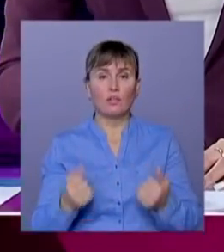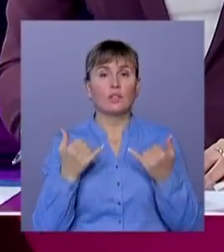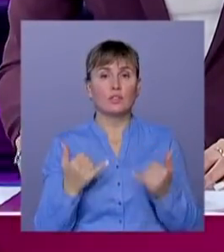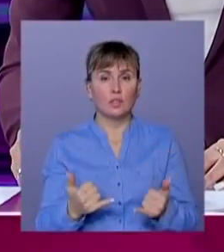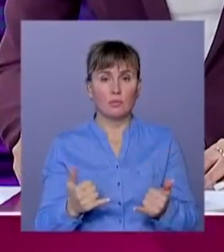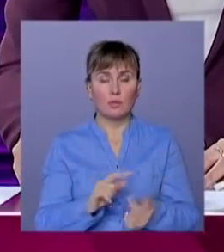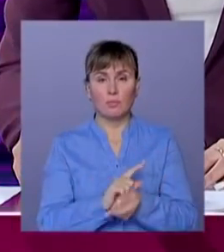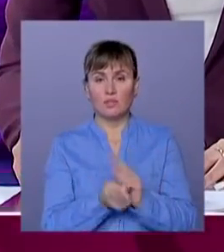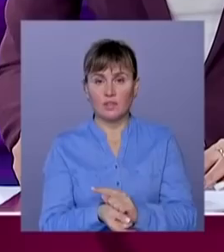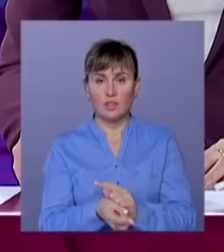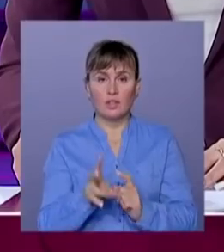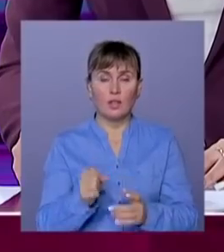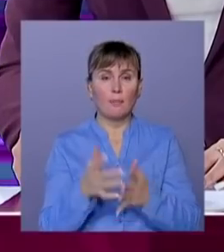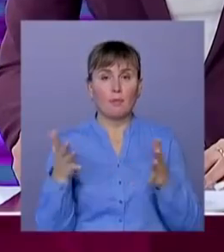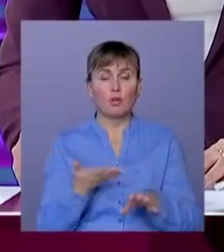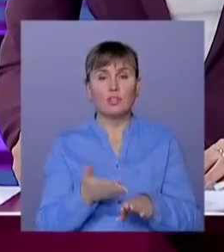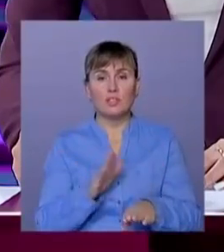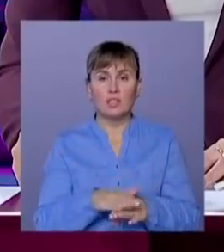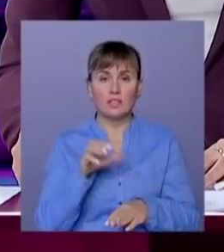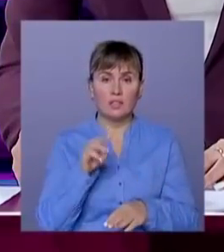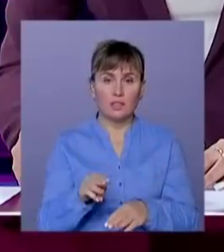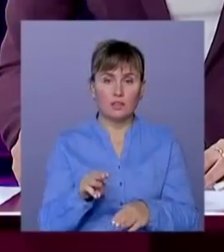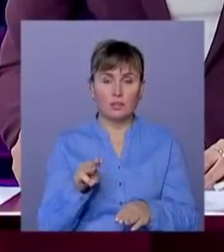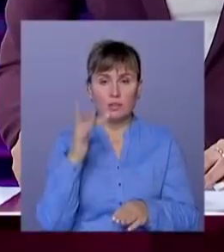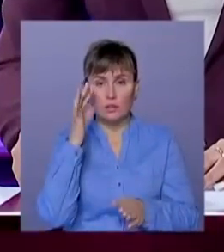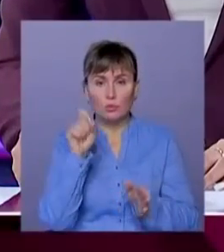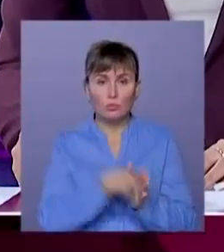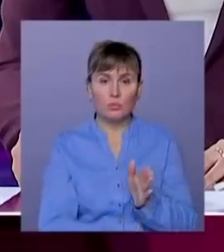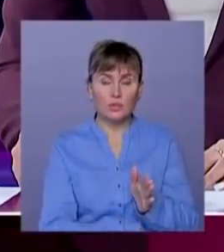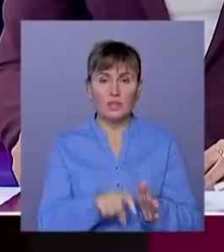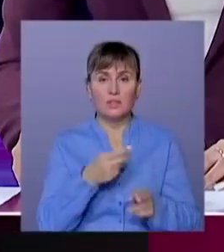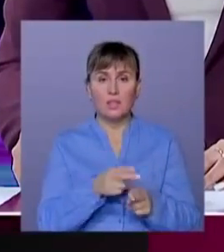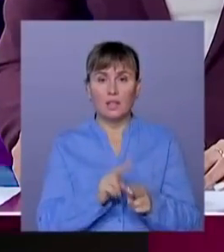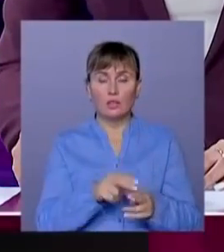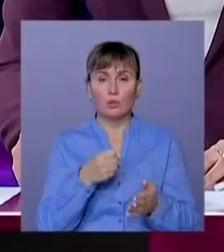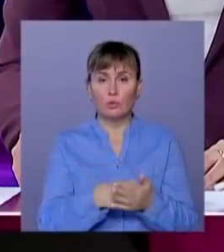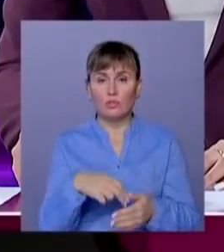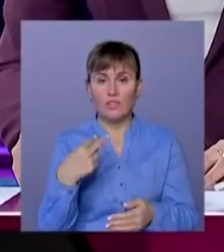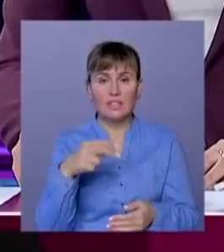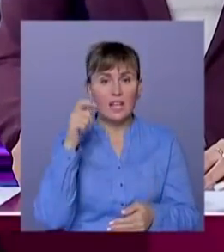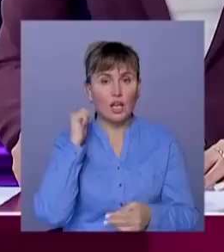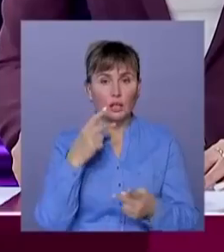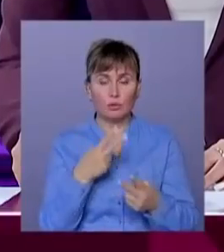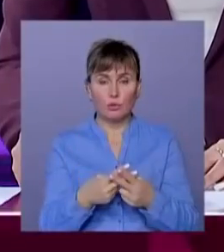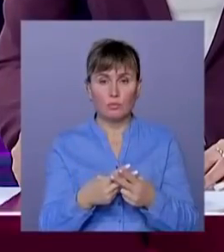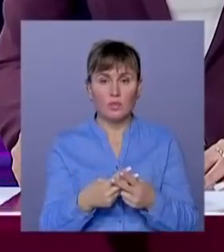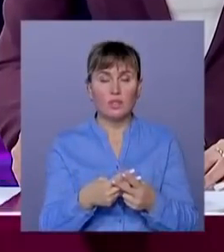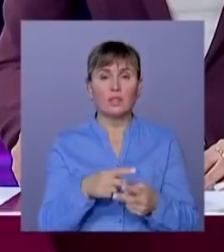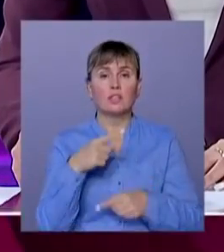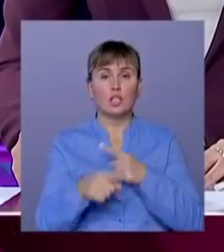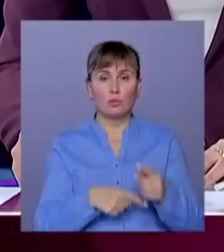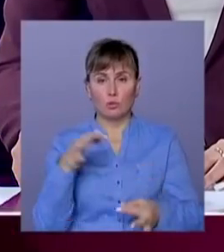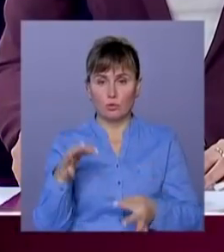же переквалифицировали на более тяжкую статью – покушение на убийство. За это грозит до 20 лет тюрьмы. Следующее заседание